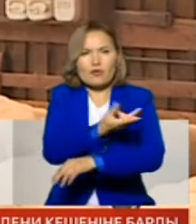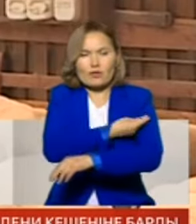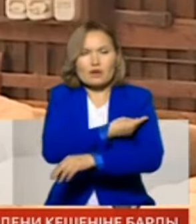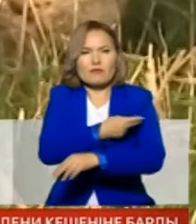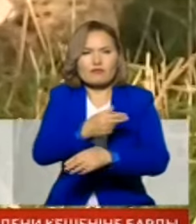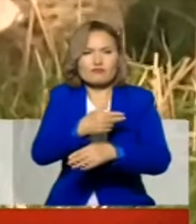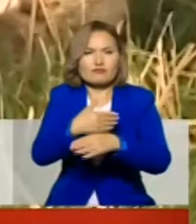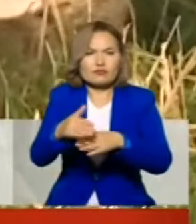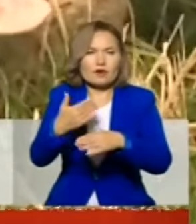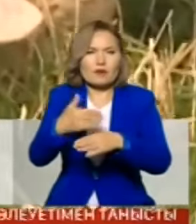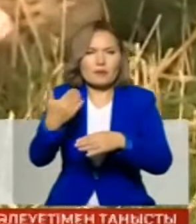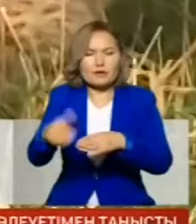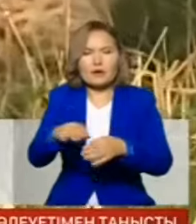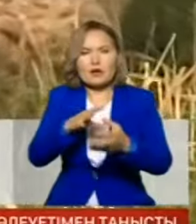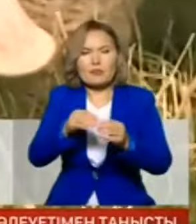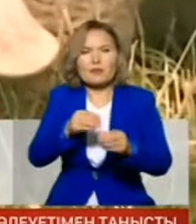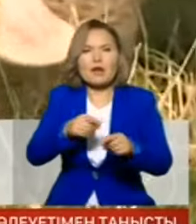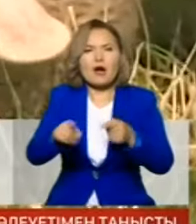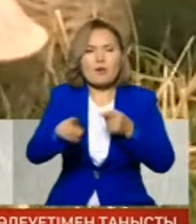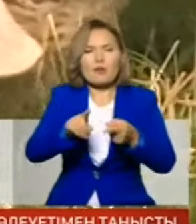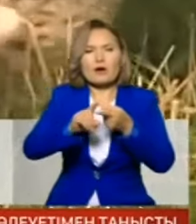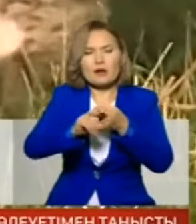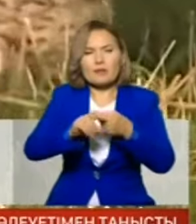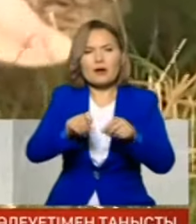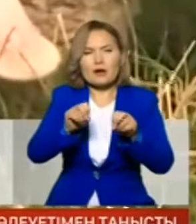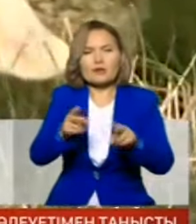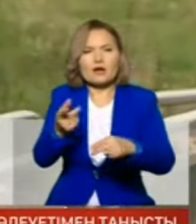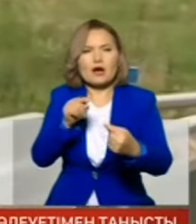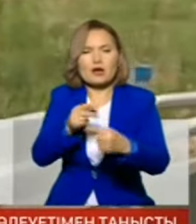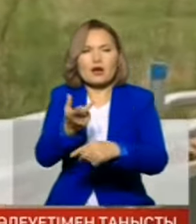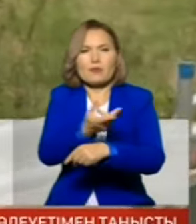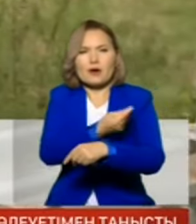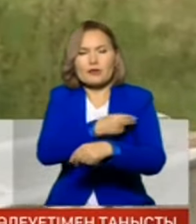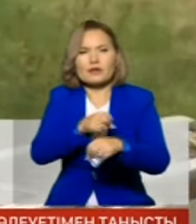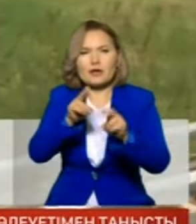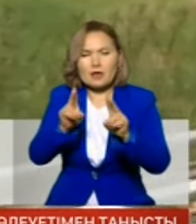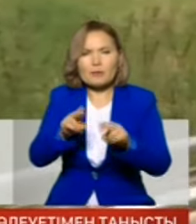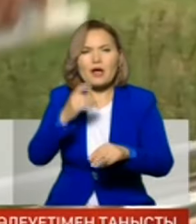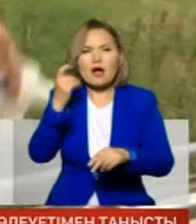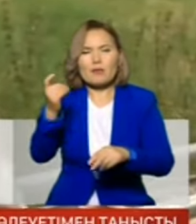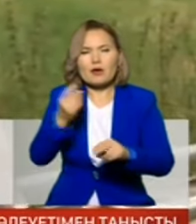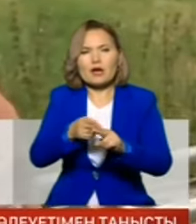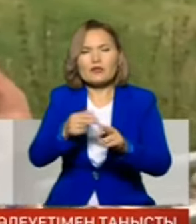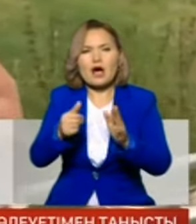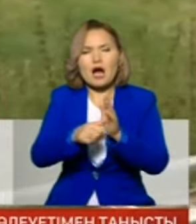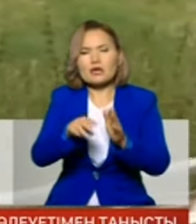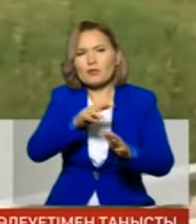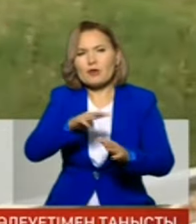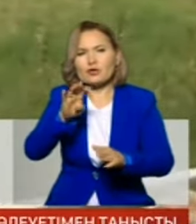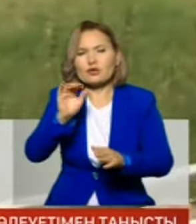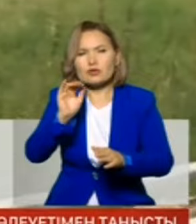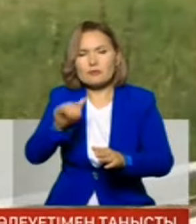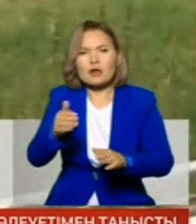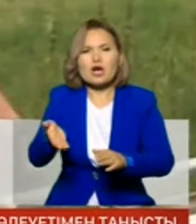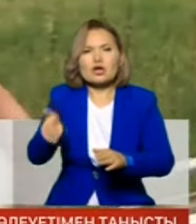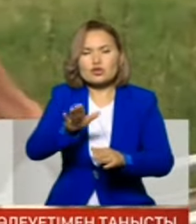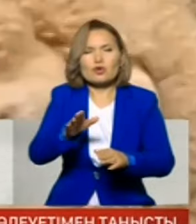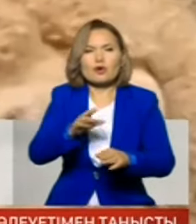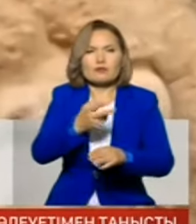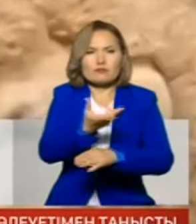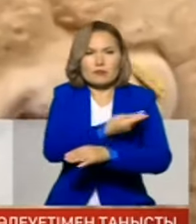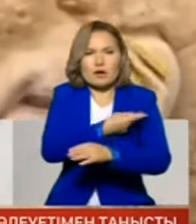кеш. Қабынба безгектің жаңа штамына қарсы екпе салдырту үшін биліктегілер фермерлерге 6 миллион 400 мың доза тегін вакцина